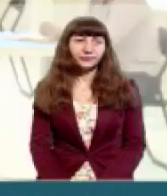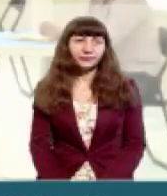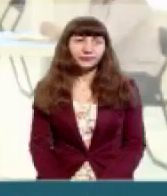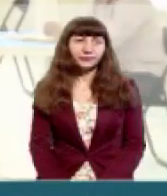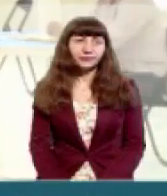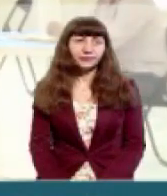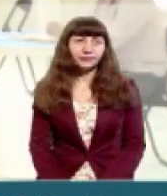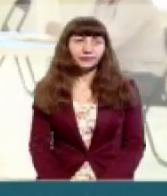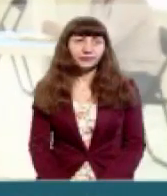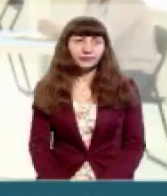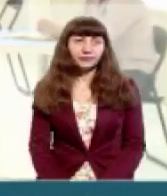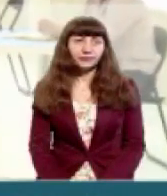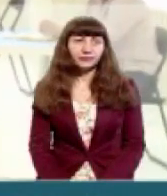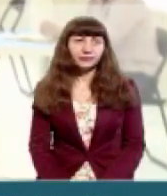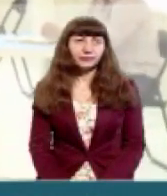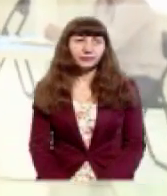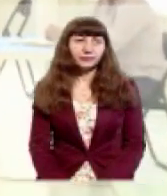тапқан.